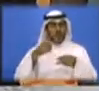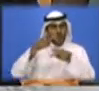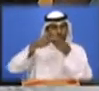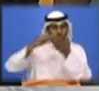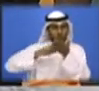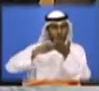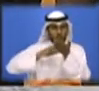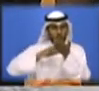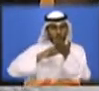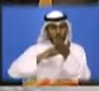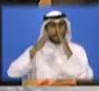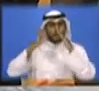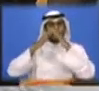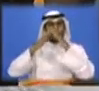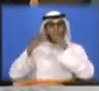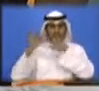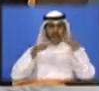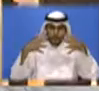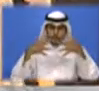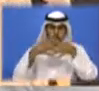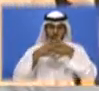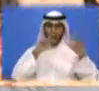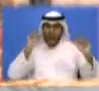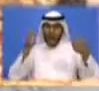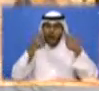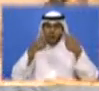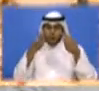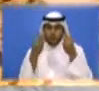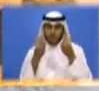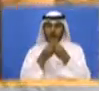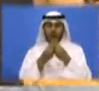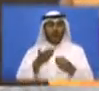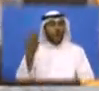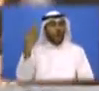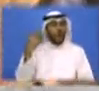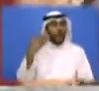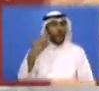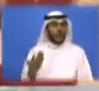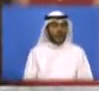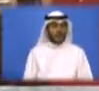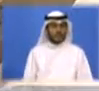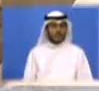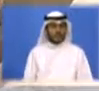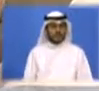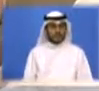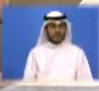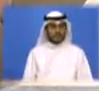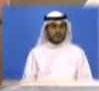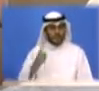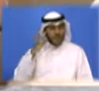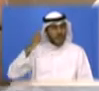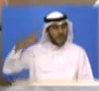في حرب الكرامة، فحرب أكتوبر كانت ملحمة عربية متكاملة الأركان. إيه ذكرى